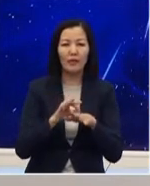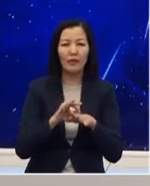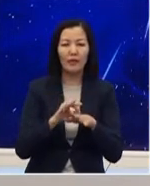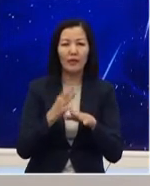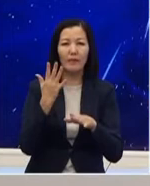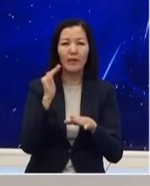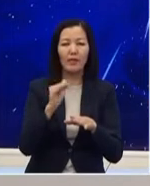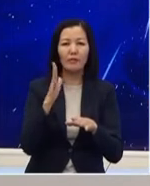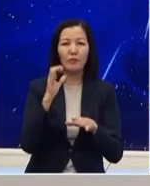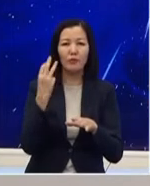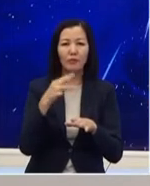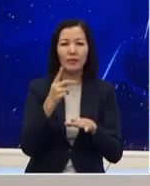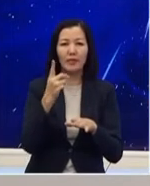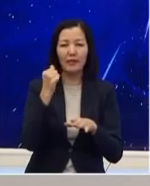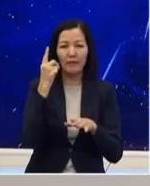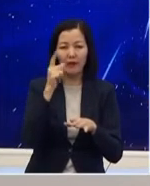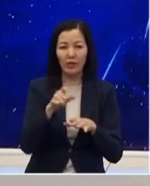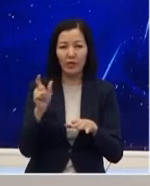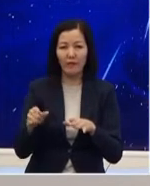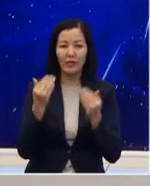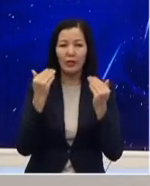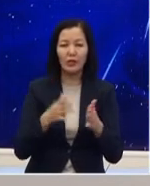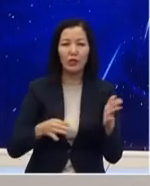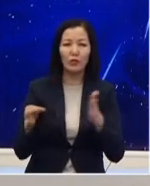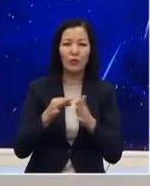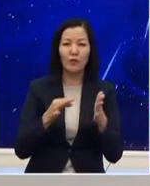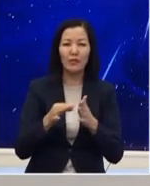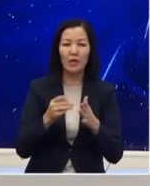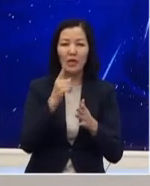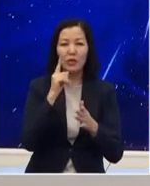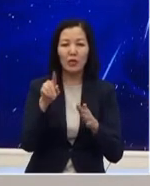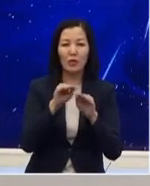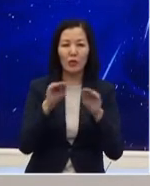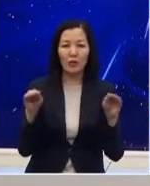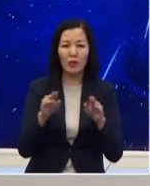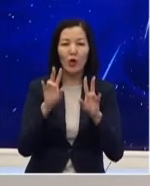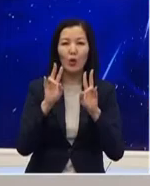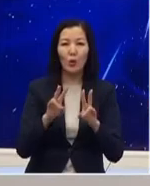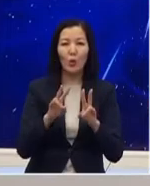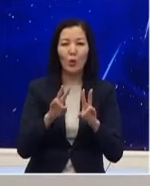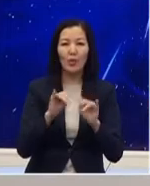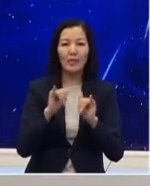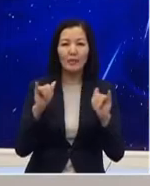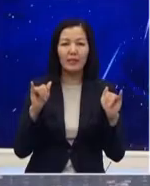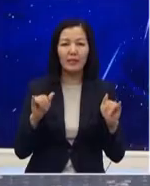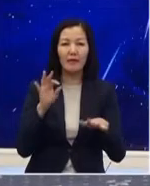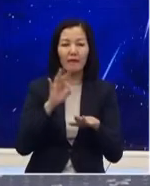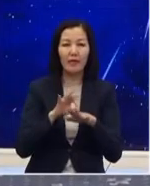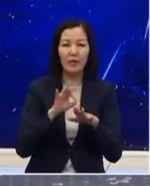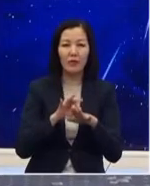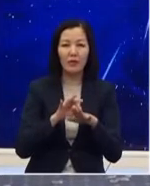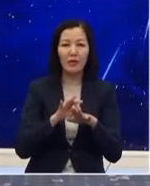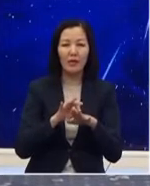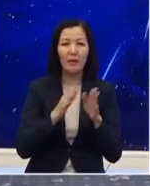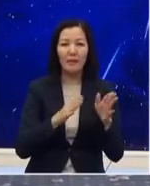составило 5552. Сейчас область находится в зеленой зоне, однако темпы распространения вирусной